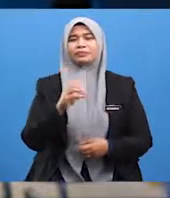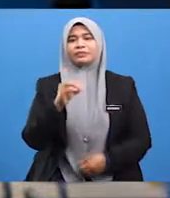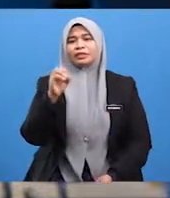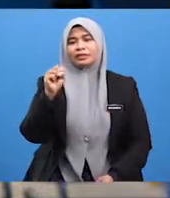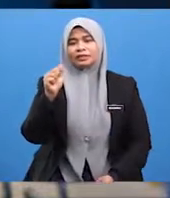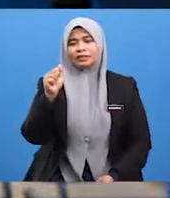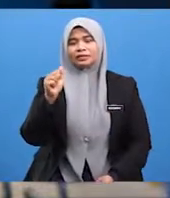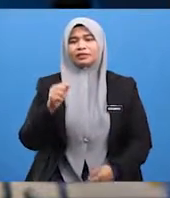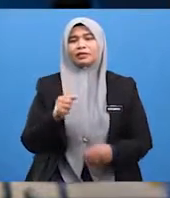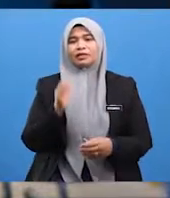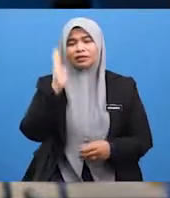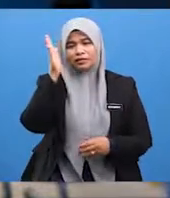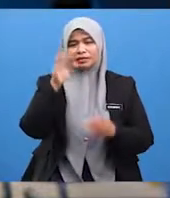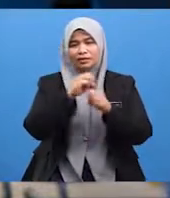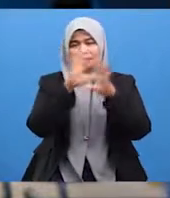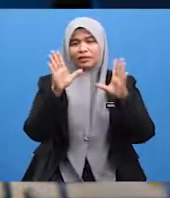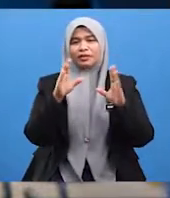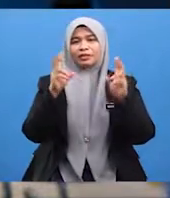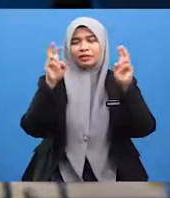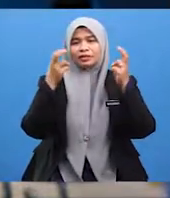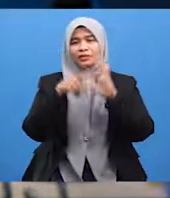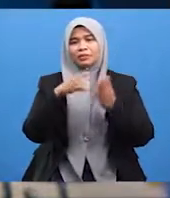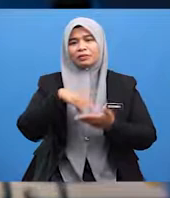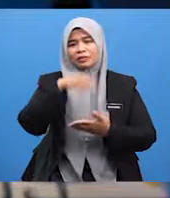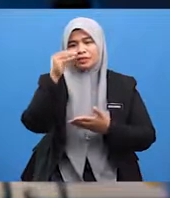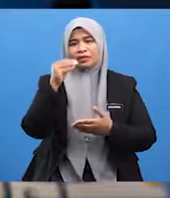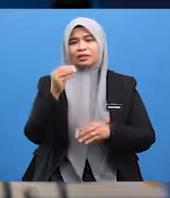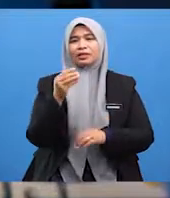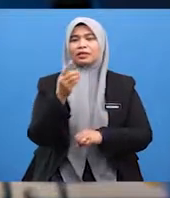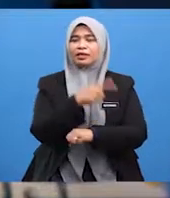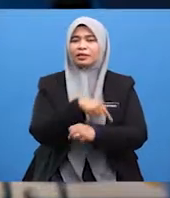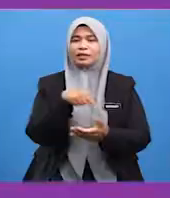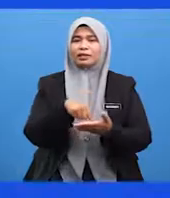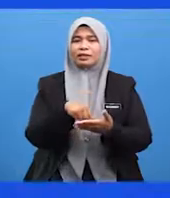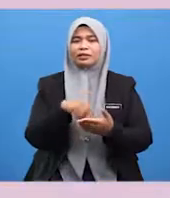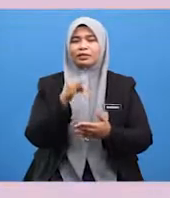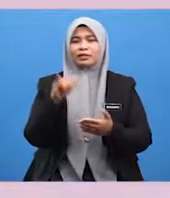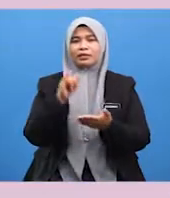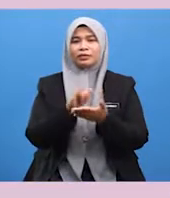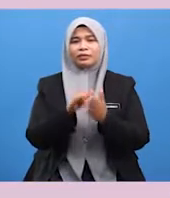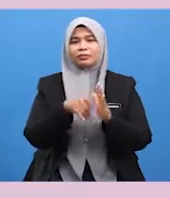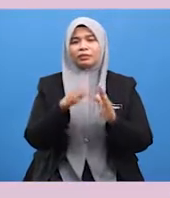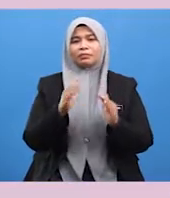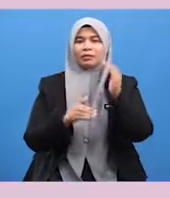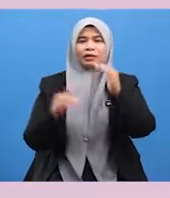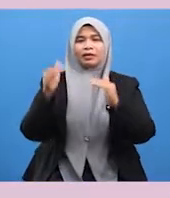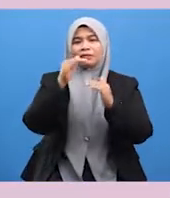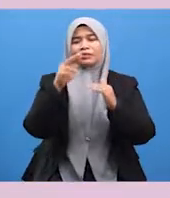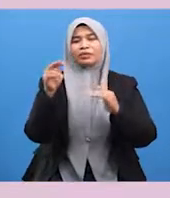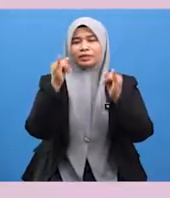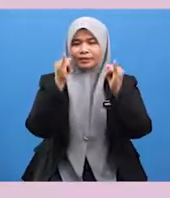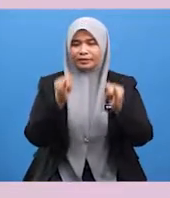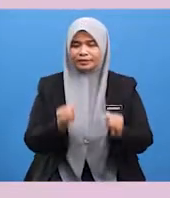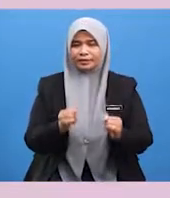Aziz akan menerangkan tajuk pembelajaran pada hari ini, iaitu pembangunan insan.